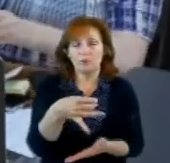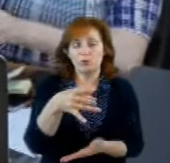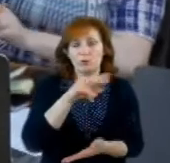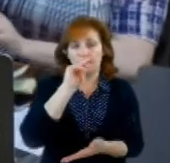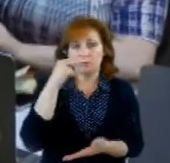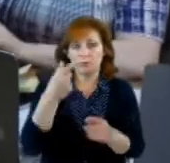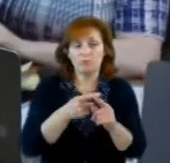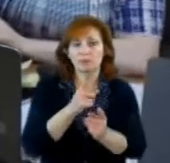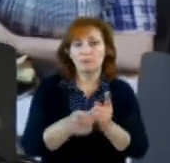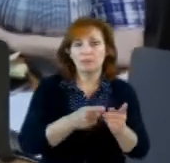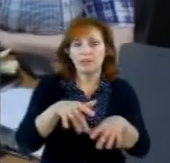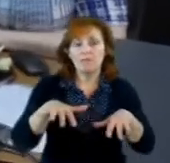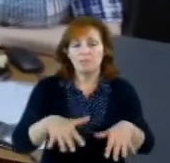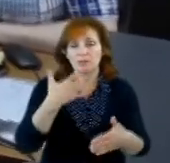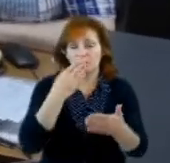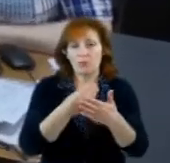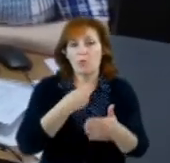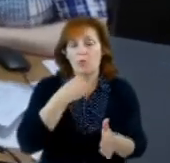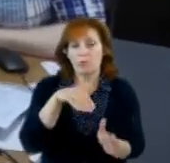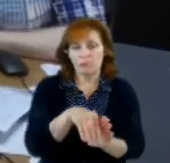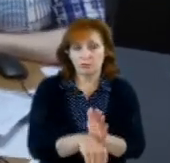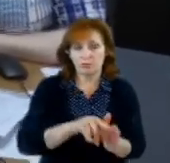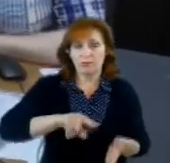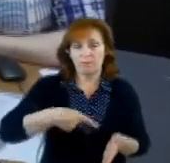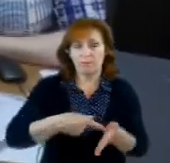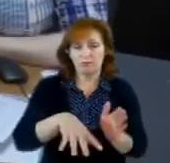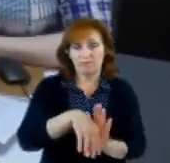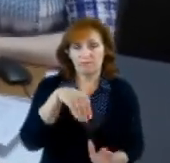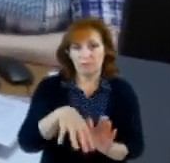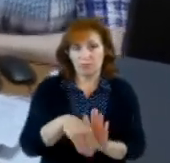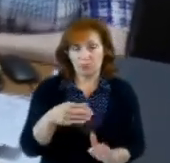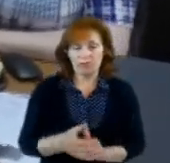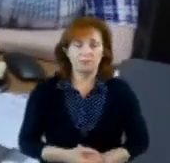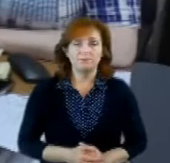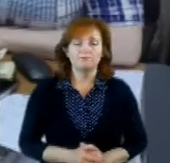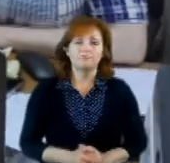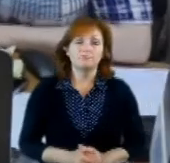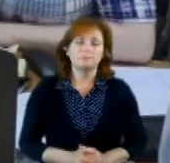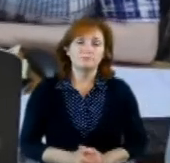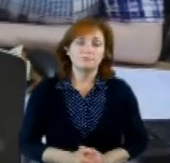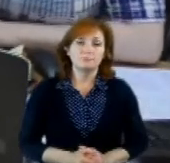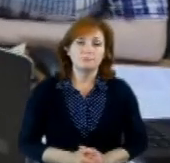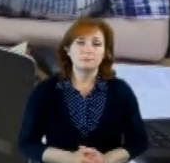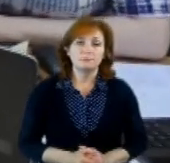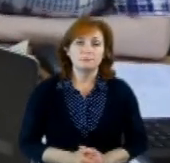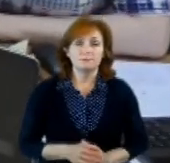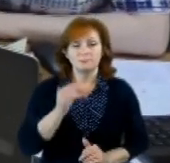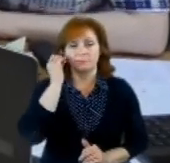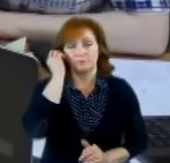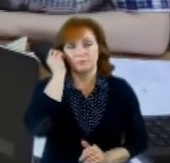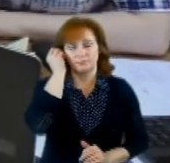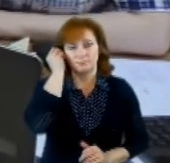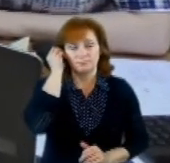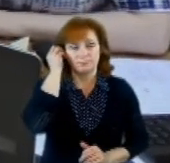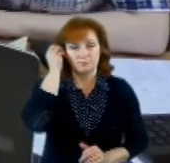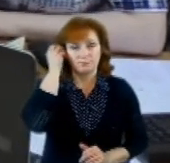змінити місце свого голосування на місцевих виборах. Ось дата, підпис. Так, тут дата. Да, дата, підпис. Так,